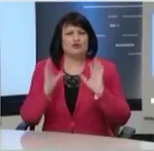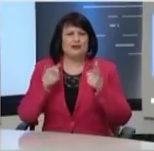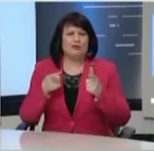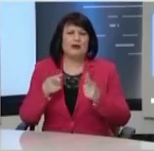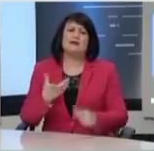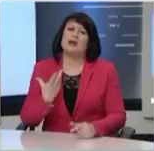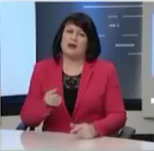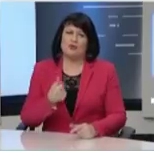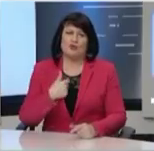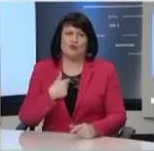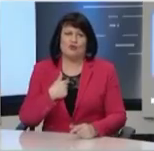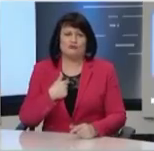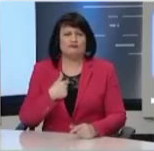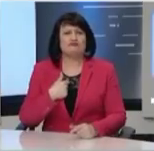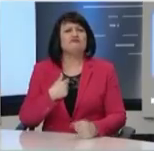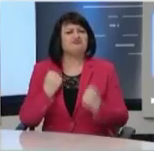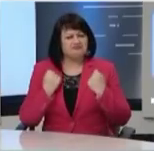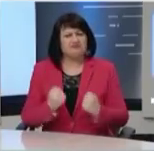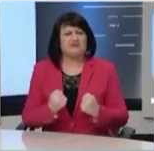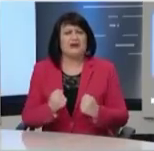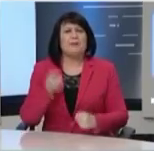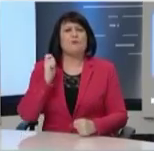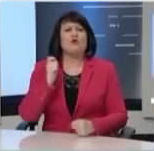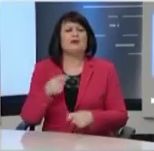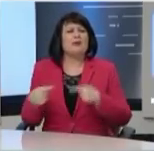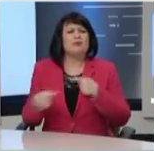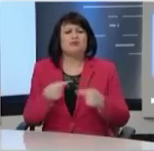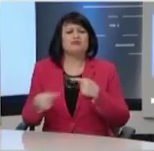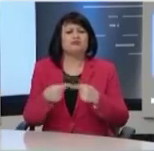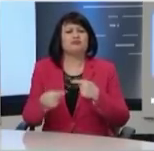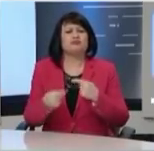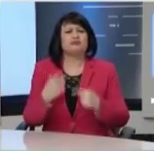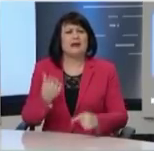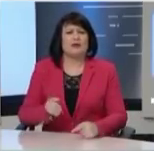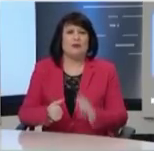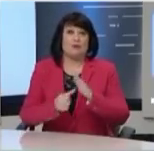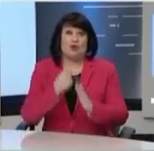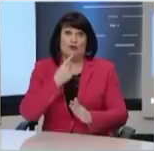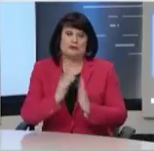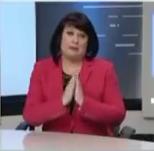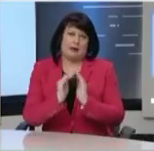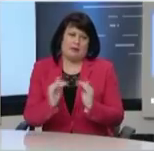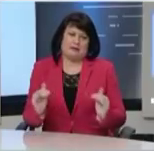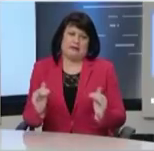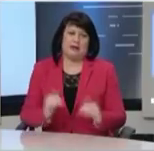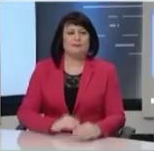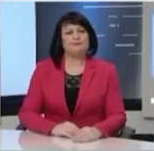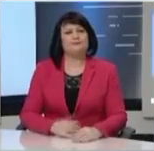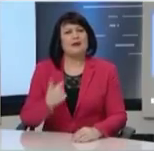είχα έντονη πολιτική αντιπαράθεση. Ησυχία, παρακαλώ.